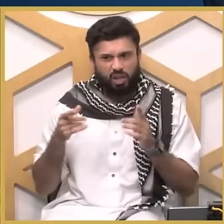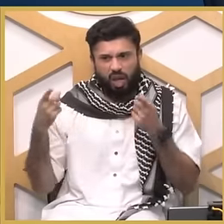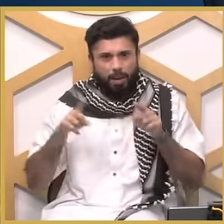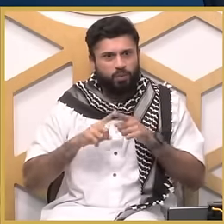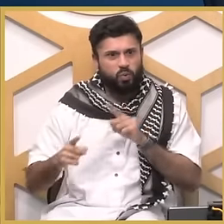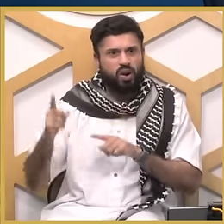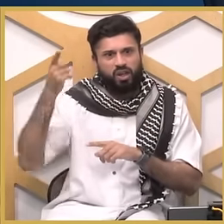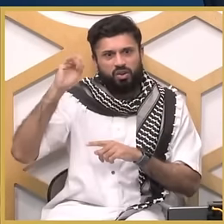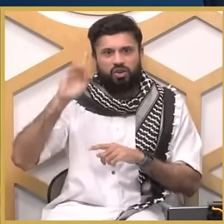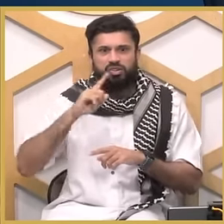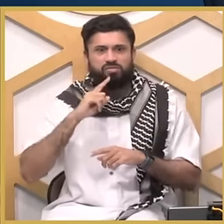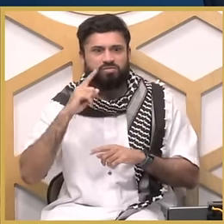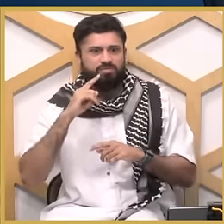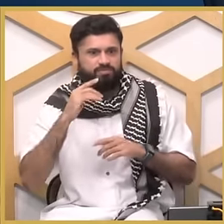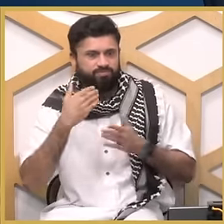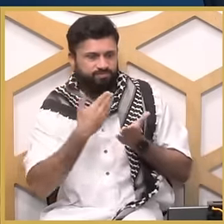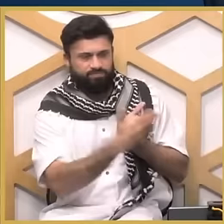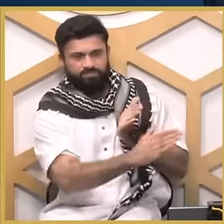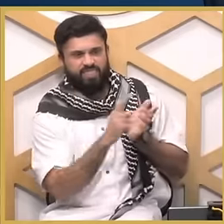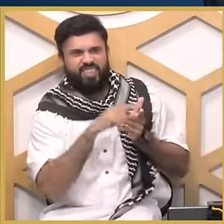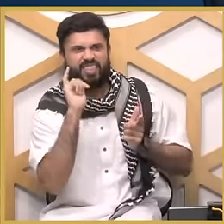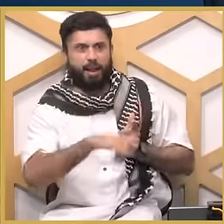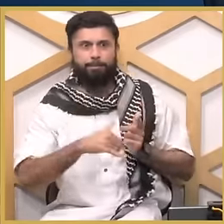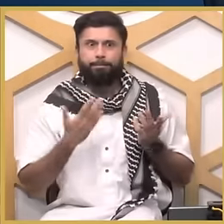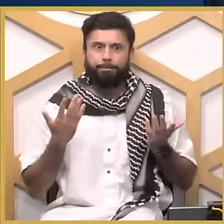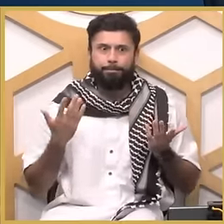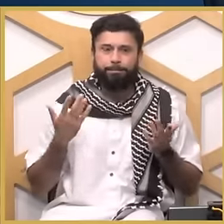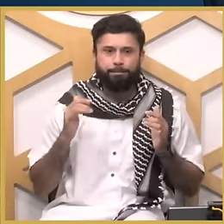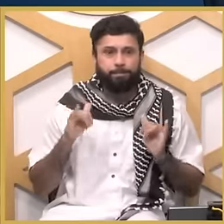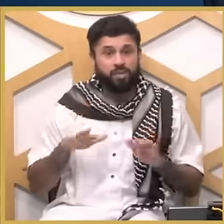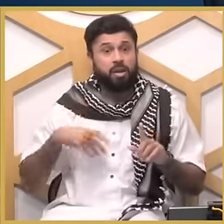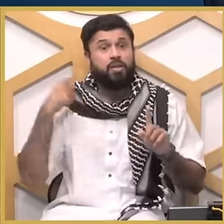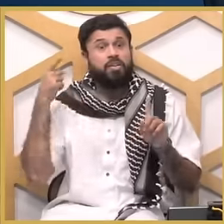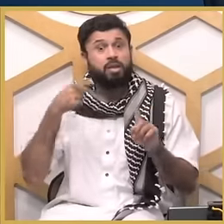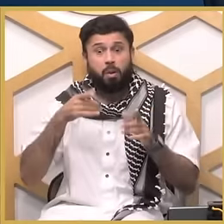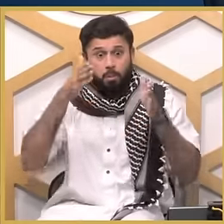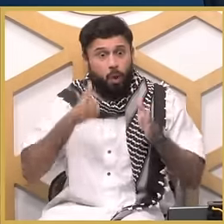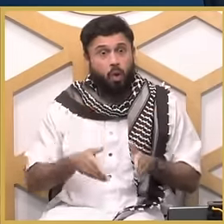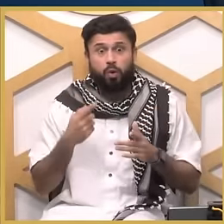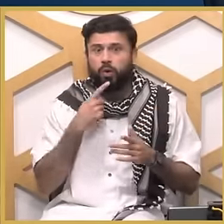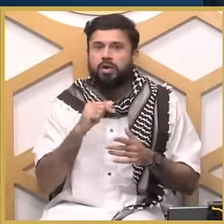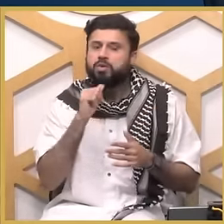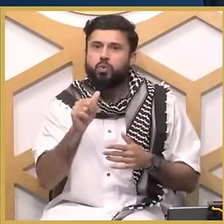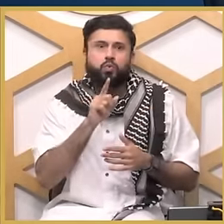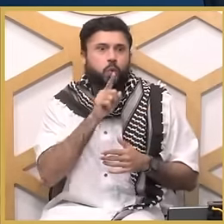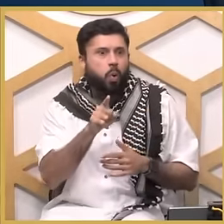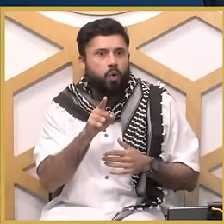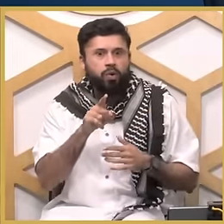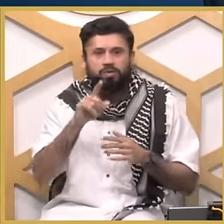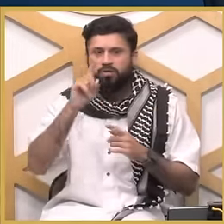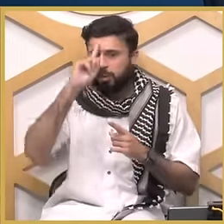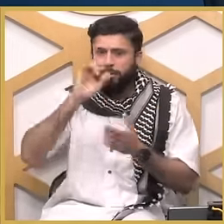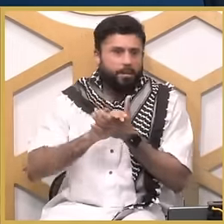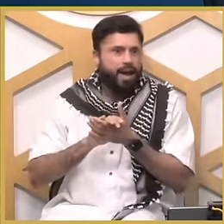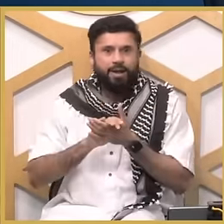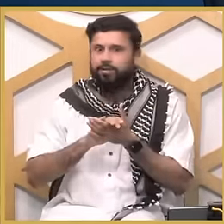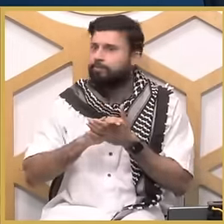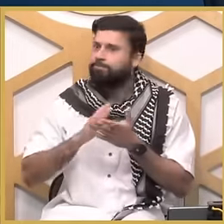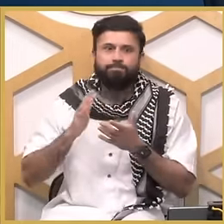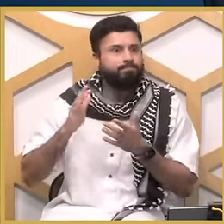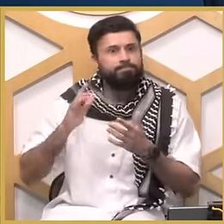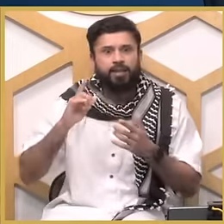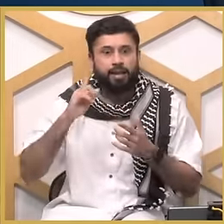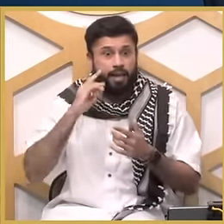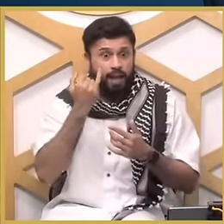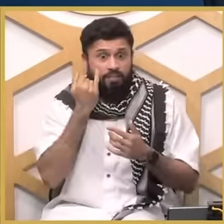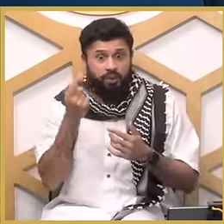A believer, he says, sallallahu alayhi wa sallam, قال, this person is not a true believer at the moment when they commit fornication. Until they're done from it, then whatever is left of